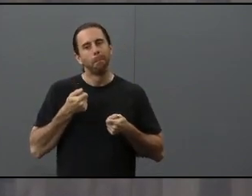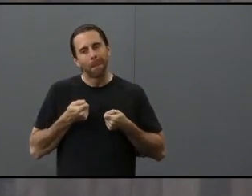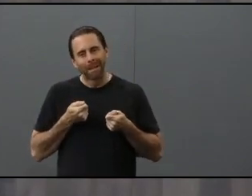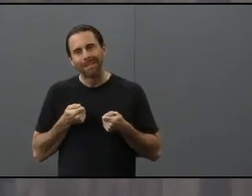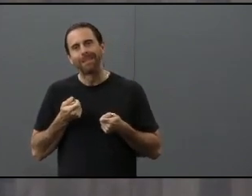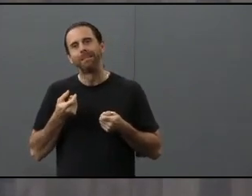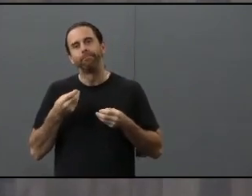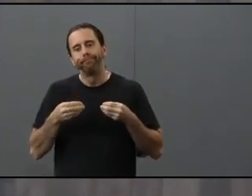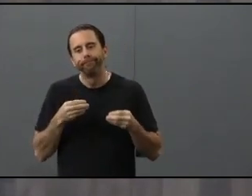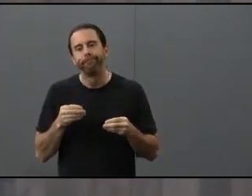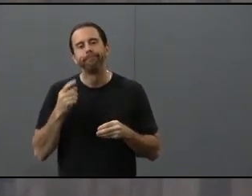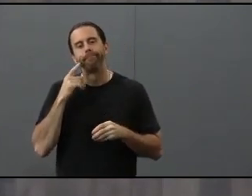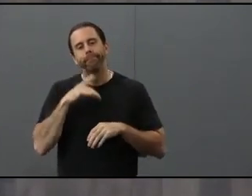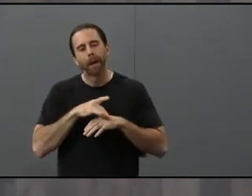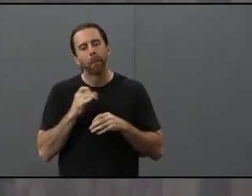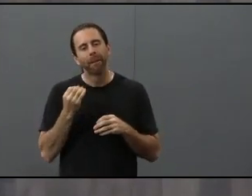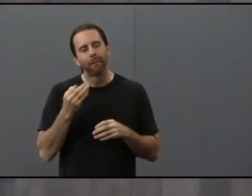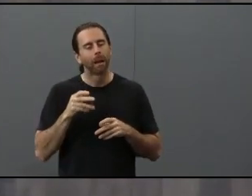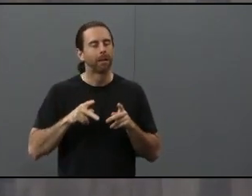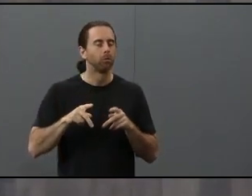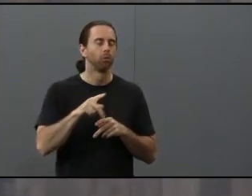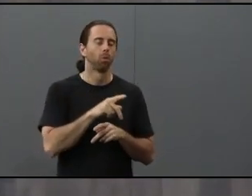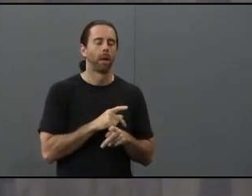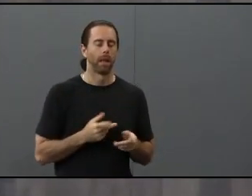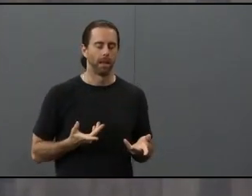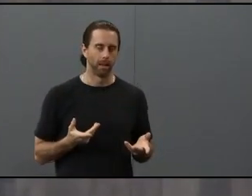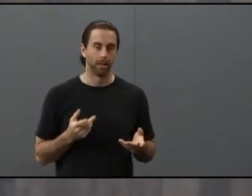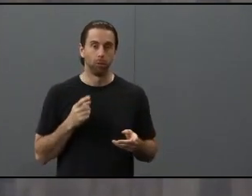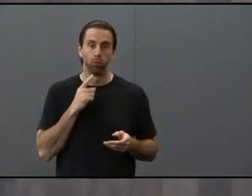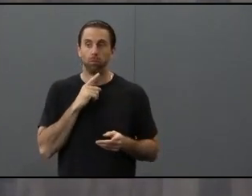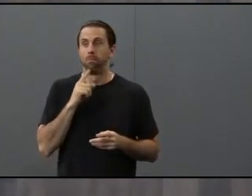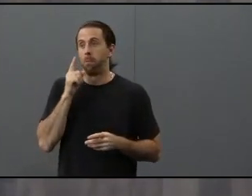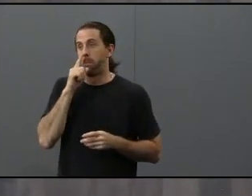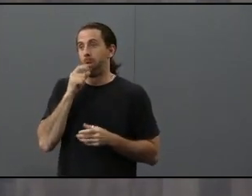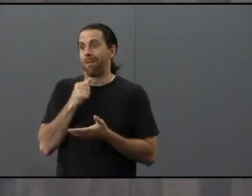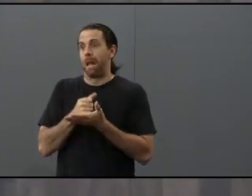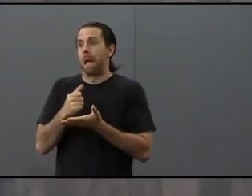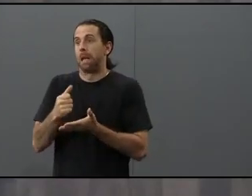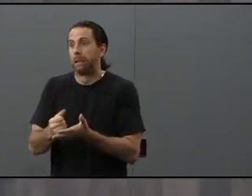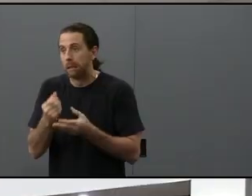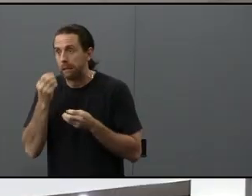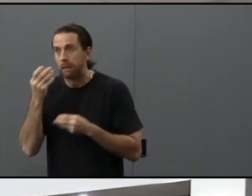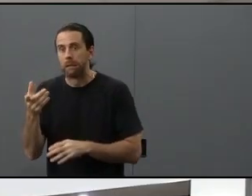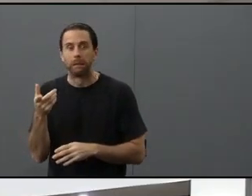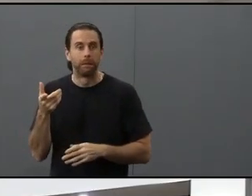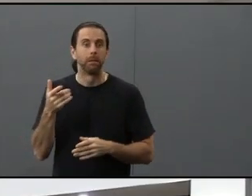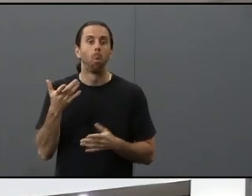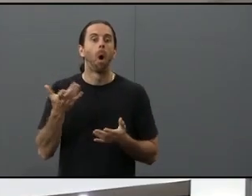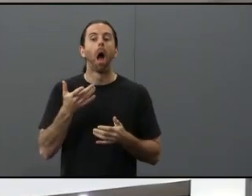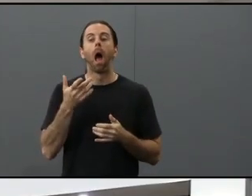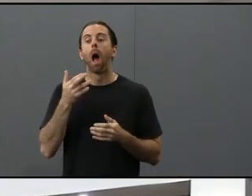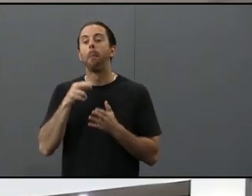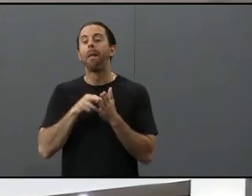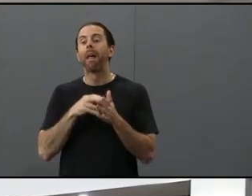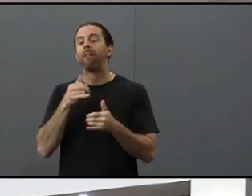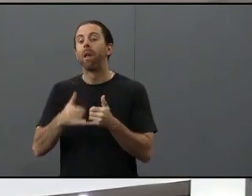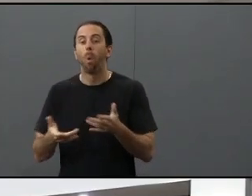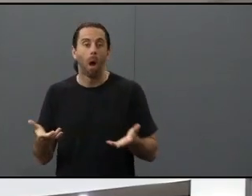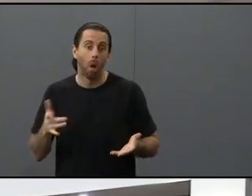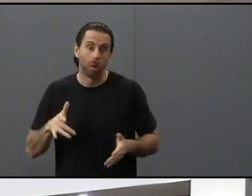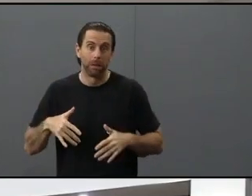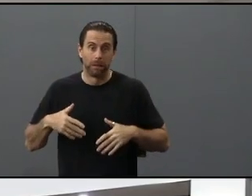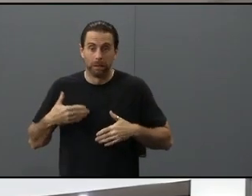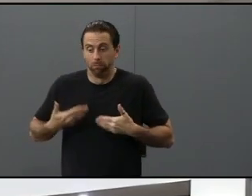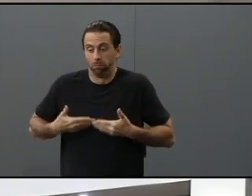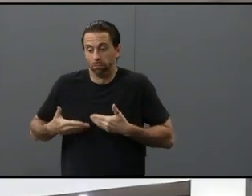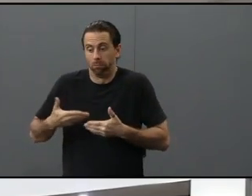privés aux citoyens donc c'est sûr que je peux pas je peux pas vous garantir que être la finalité de la réglementation parce qu'on est encore en train